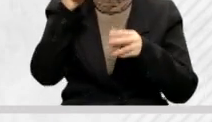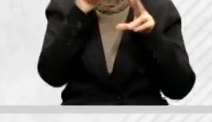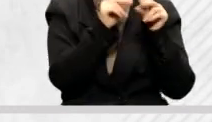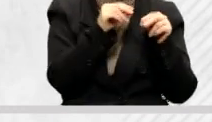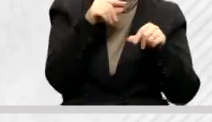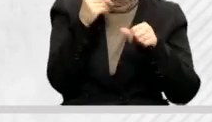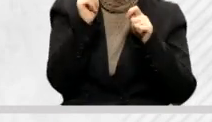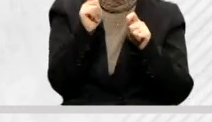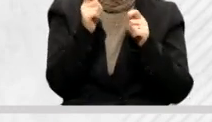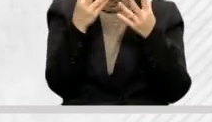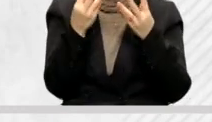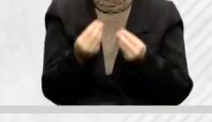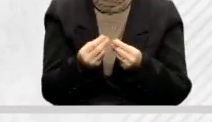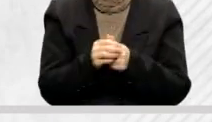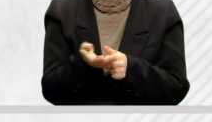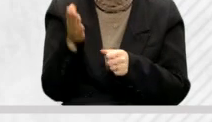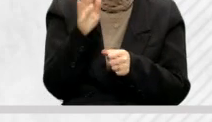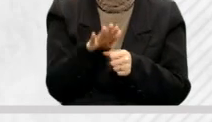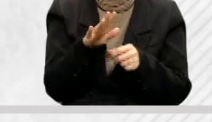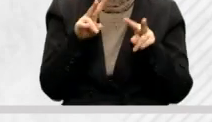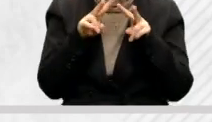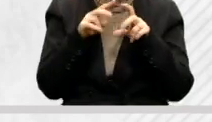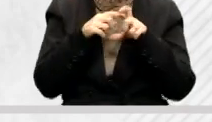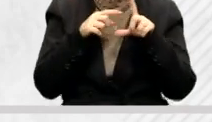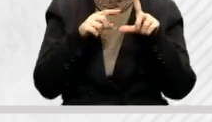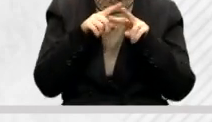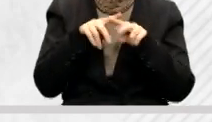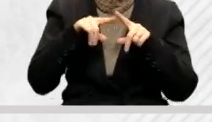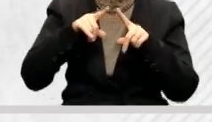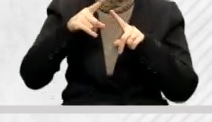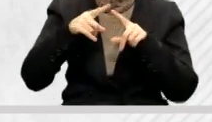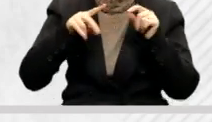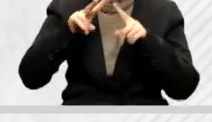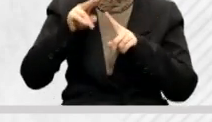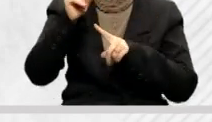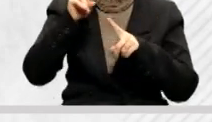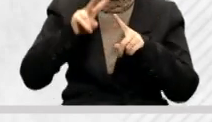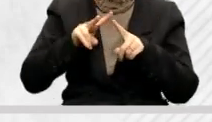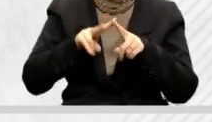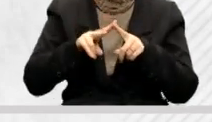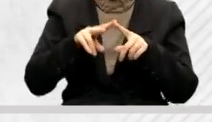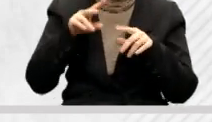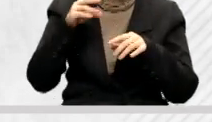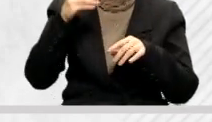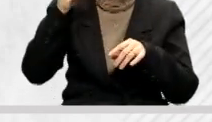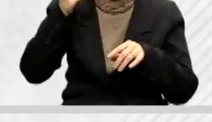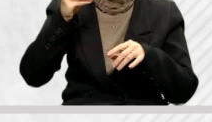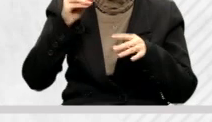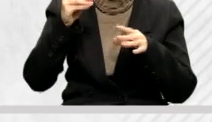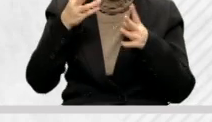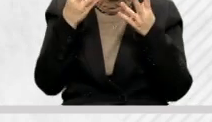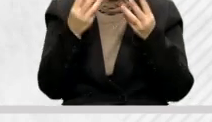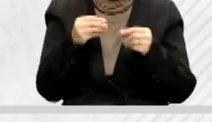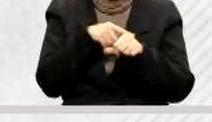karanlıkta salındığını söylemiştim az önce. Yine melatonin salınımını artırıp uykuyu başlatmak için uyku gözlükleri kullanması